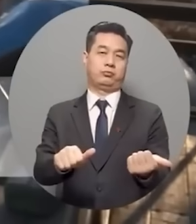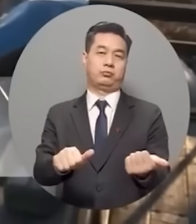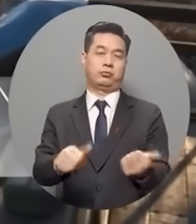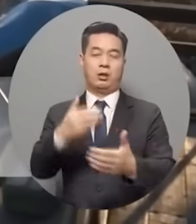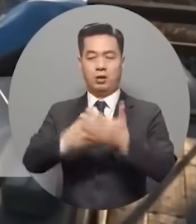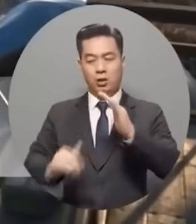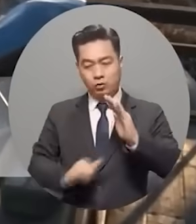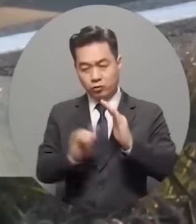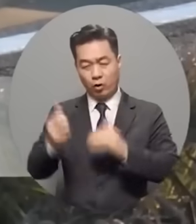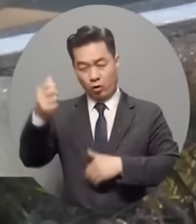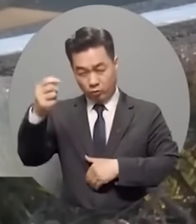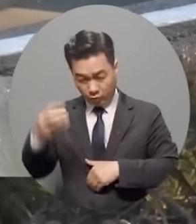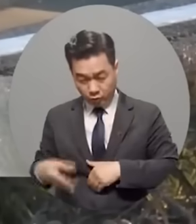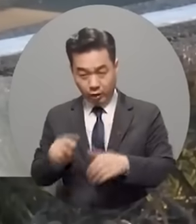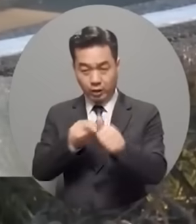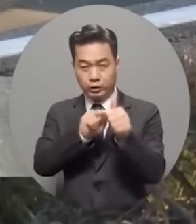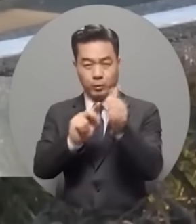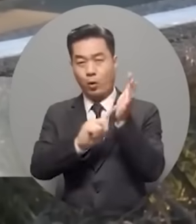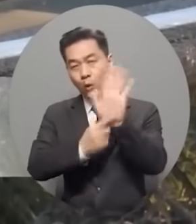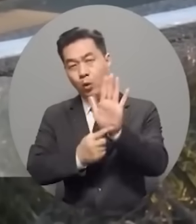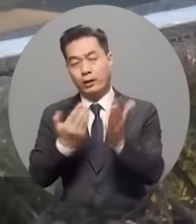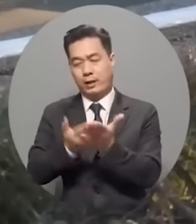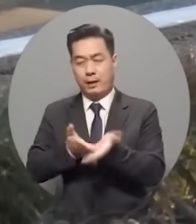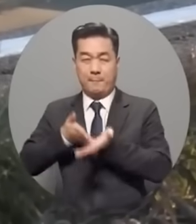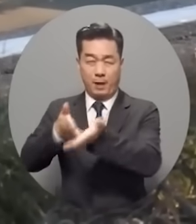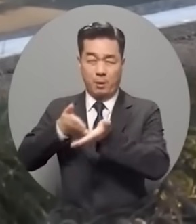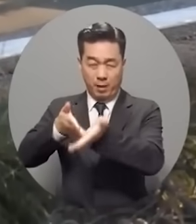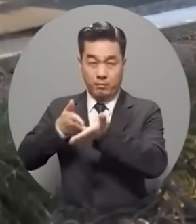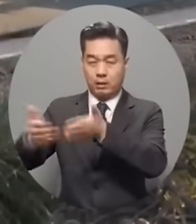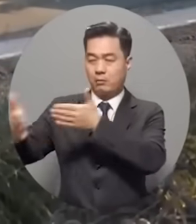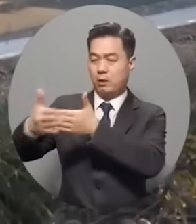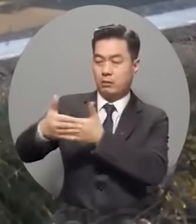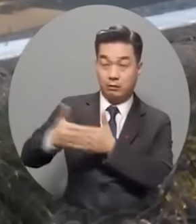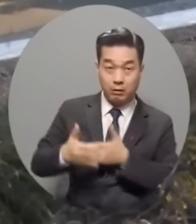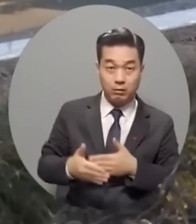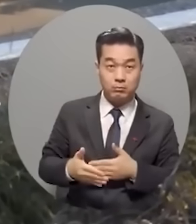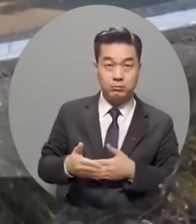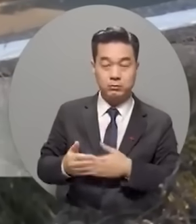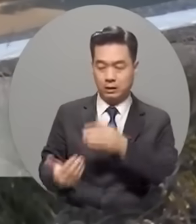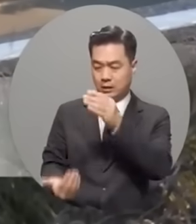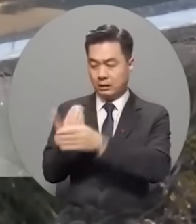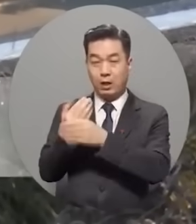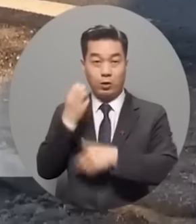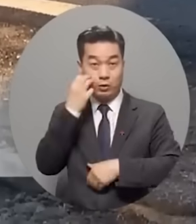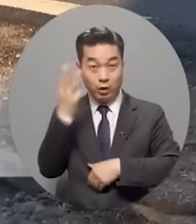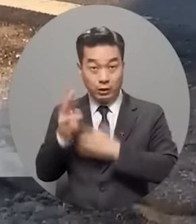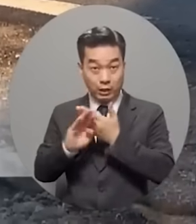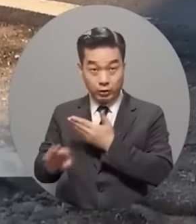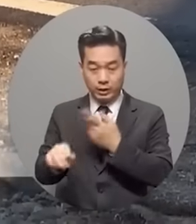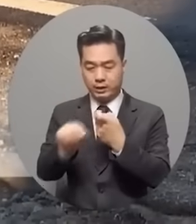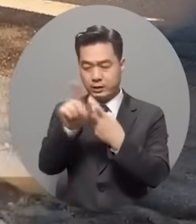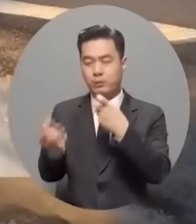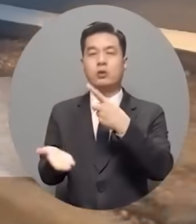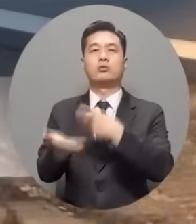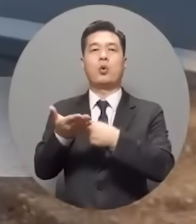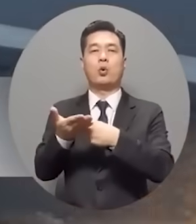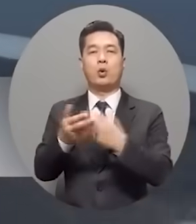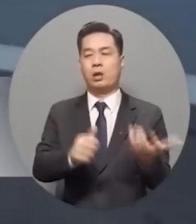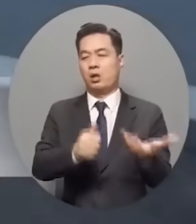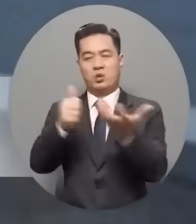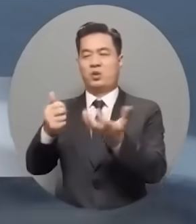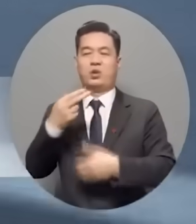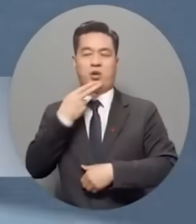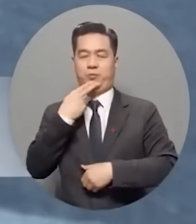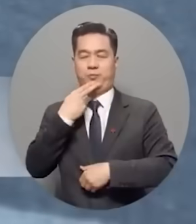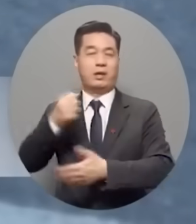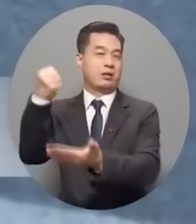유족은 수차례 정보공개 청구를 했지만 받아들여지지 않았고 사고 석 달 뒤인 11월 초에야 경찰은 불송치 결정 통지와